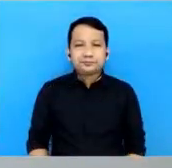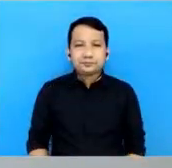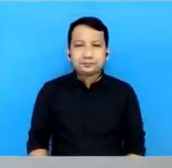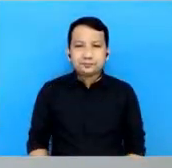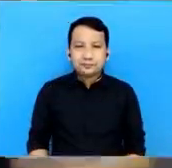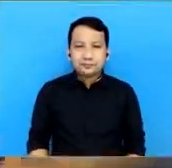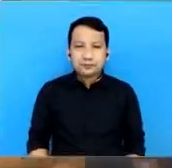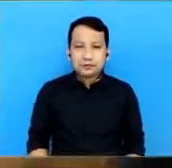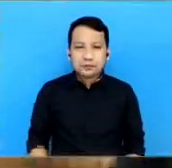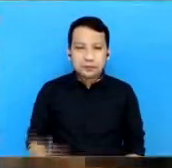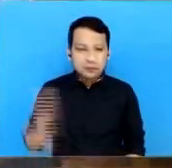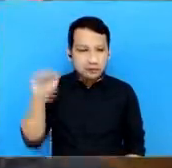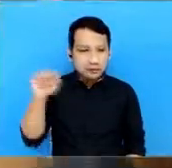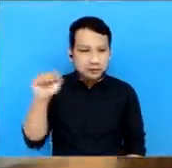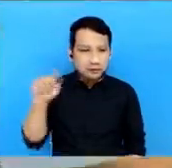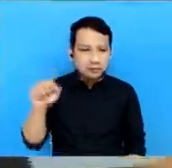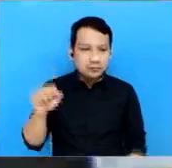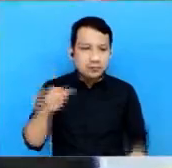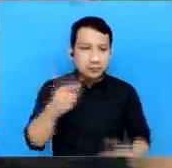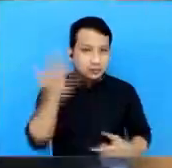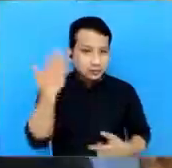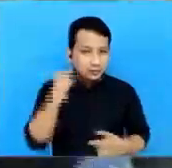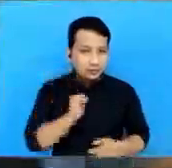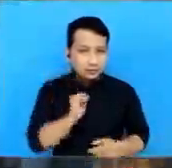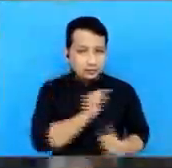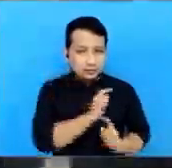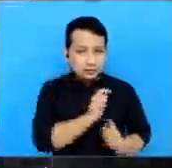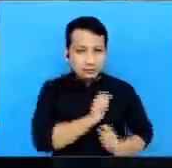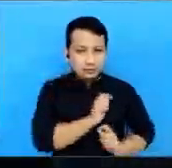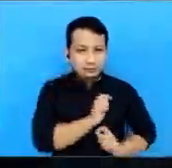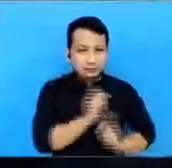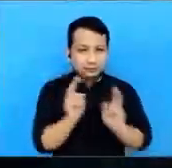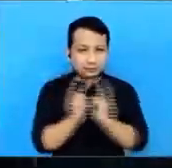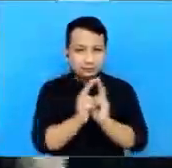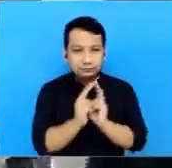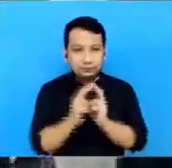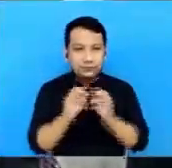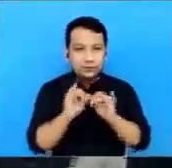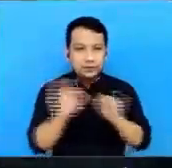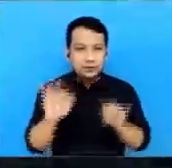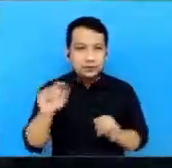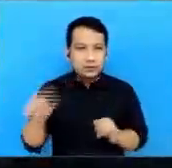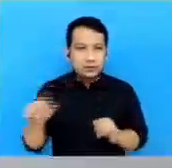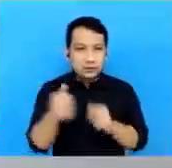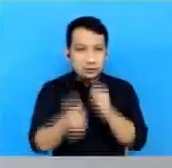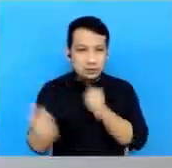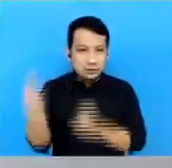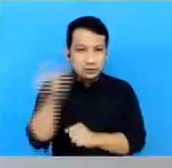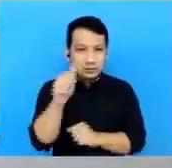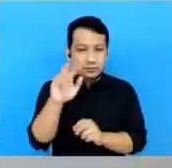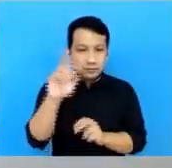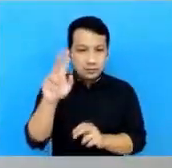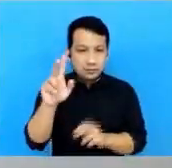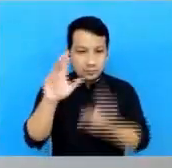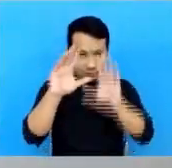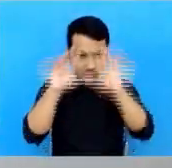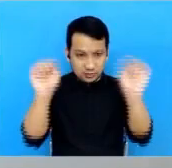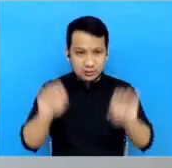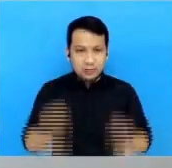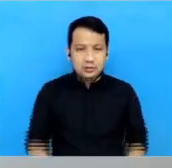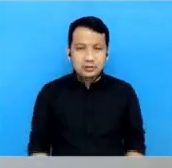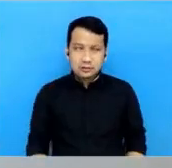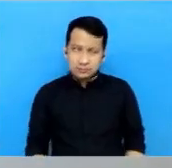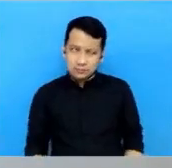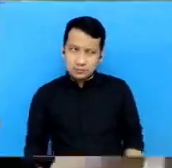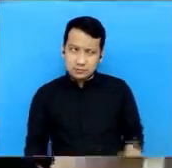Sang-ayon naman si dating Senador Antonio Trillanes sa Unity Talks. Yan ay basta si Robredo daw ang magiging presidente. Pero tanong ni